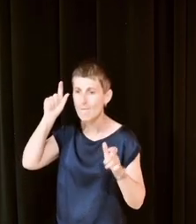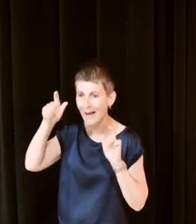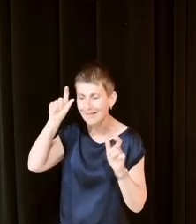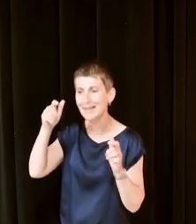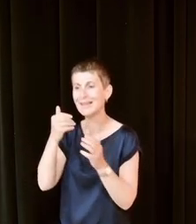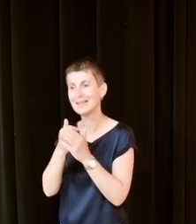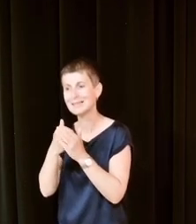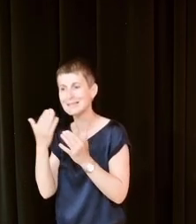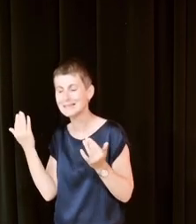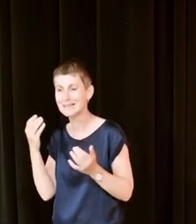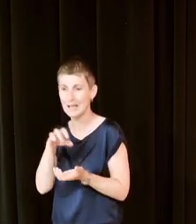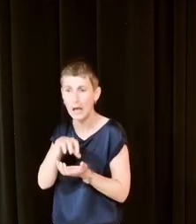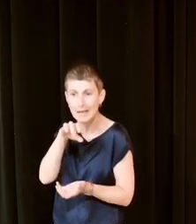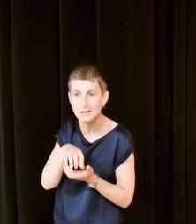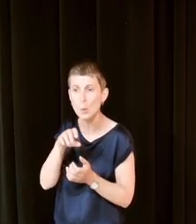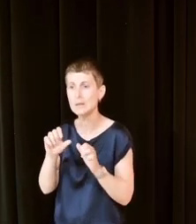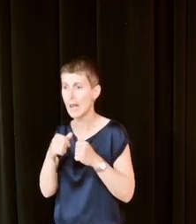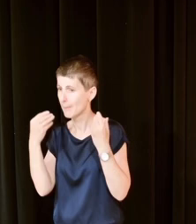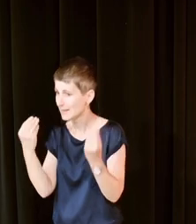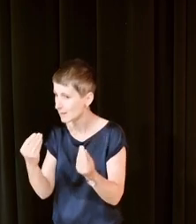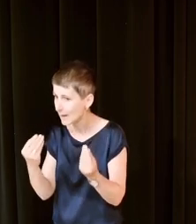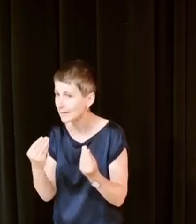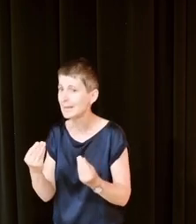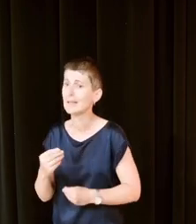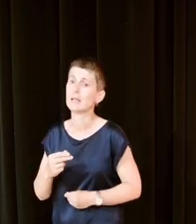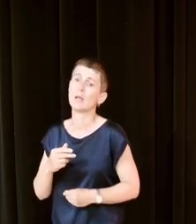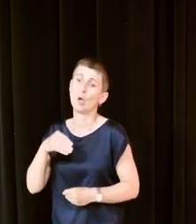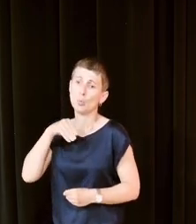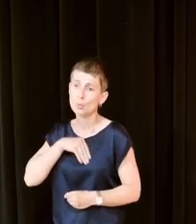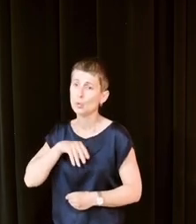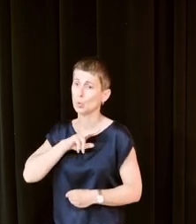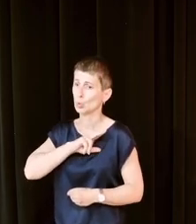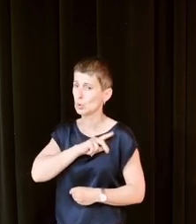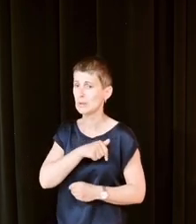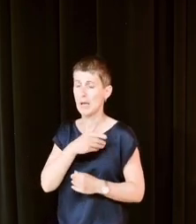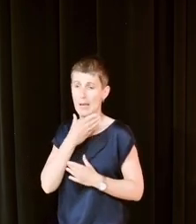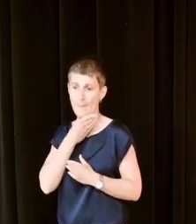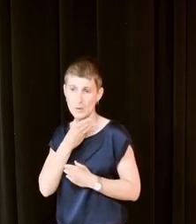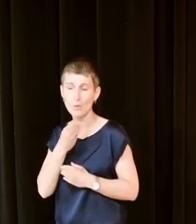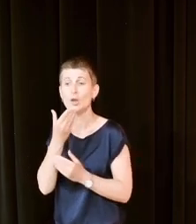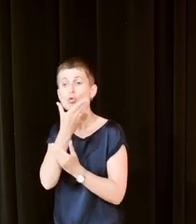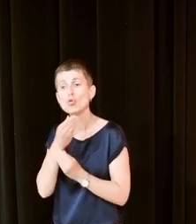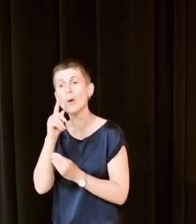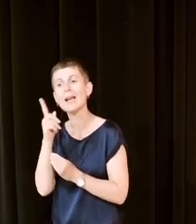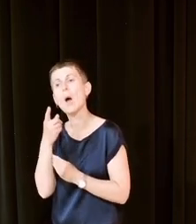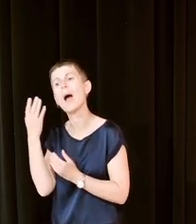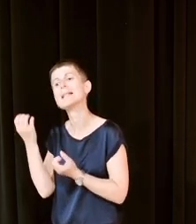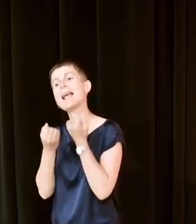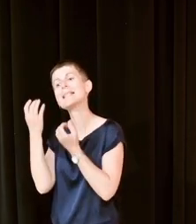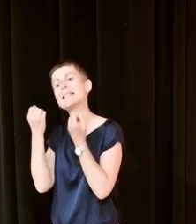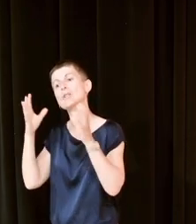es geht um Lebensqualität, es geht um psychosoziale Bedürfnisse, Schönheit als ästhetische Dimension, also was nehme ich eigentlich